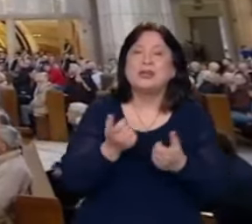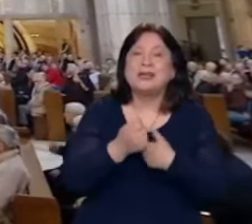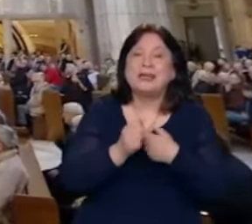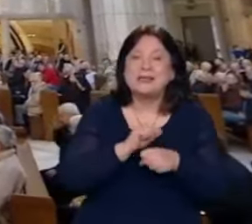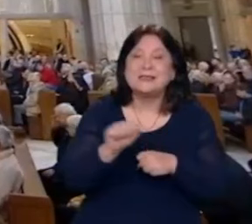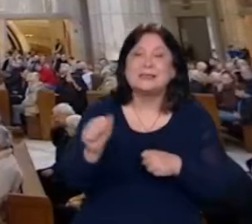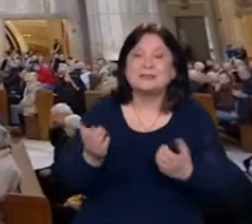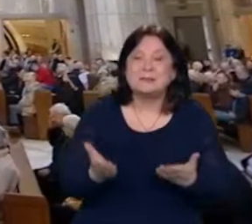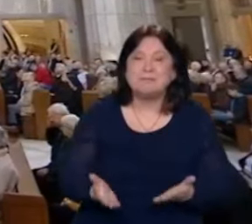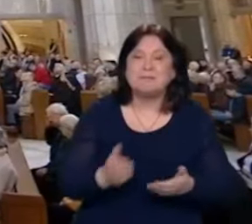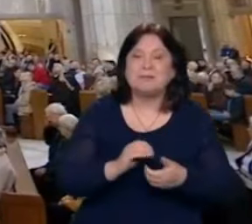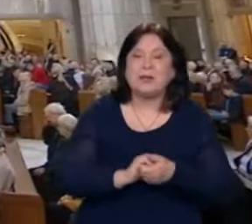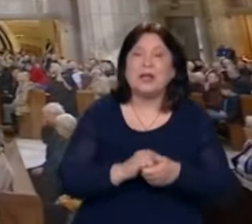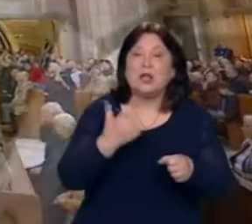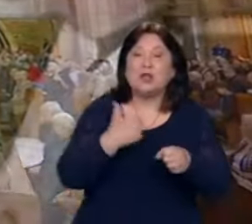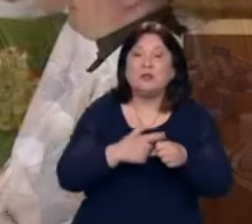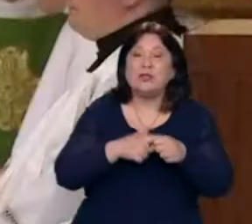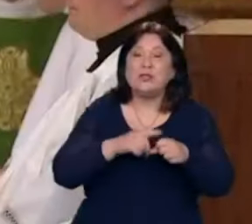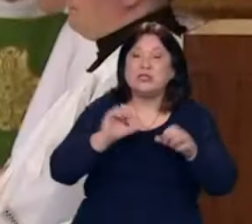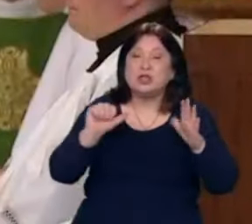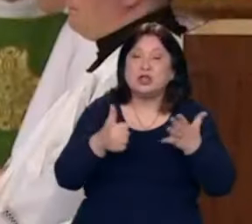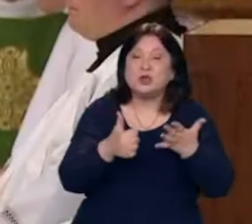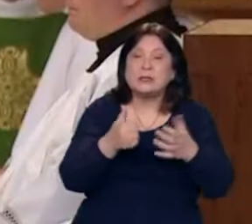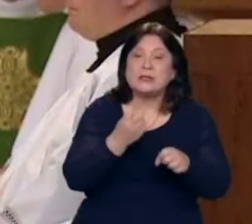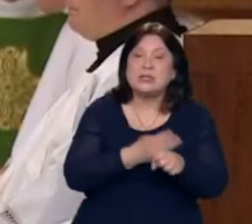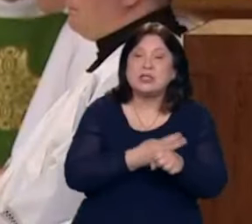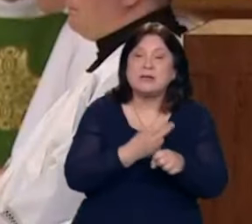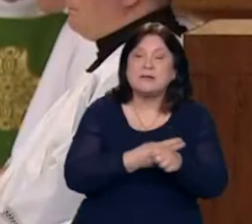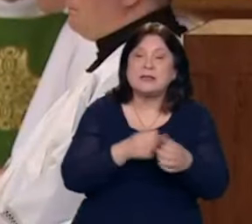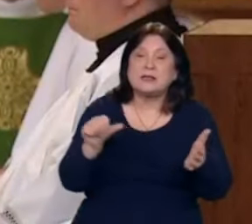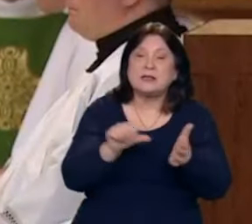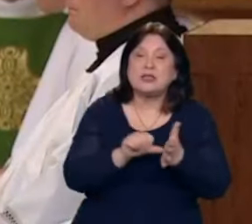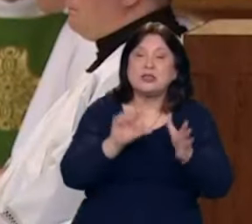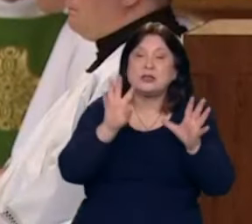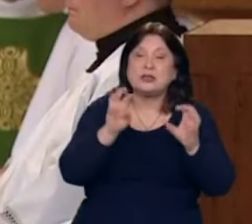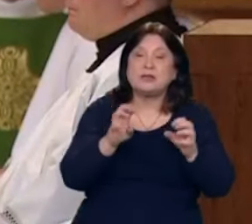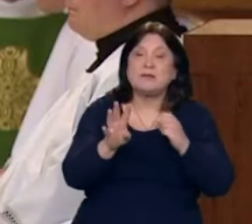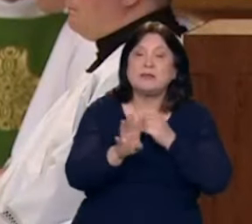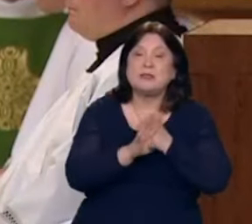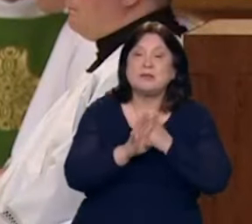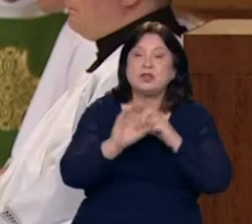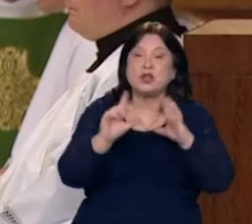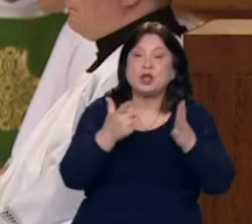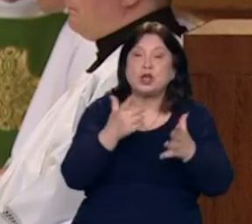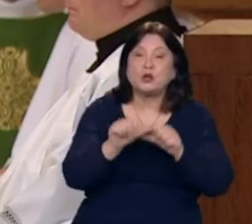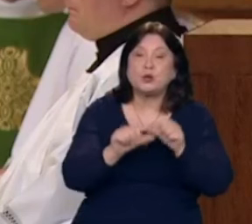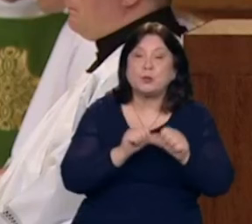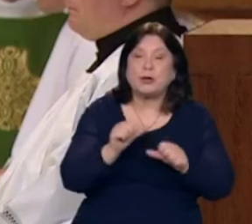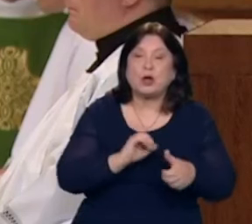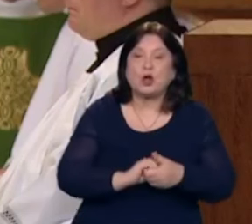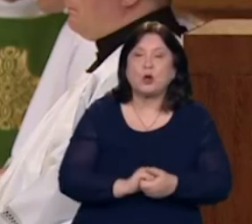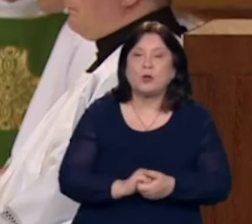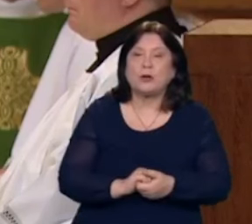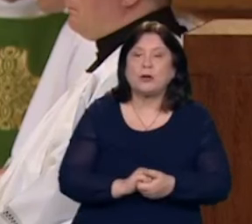toczy 26 czerwca 1997 roku